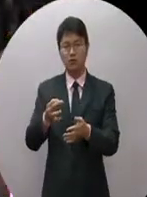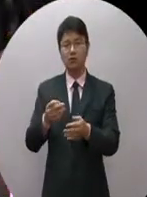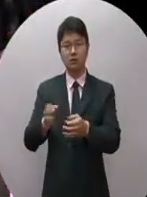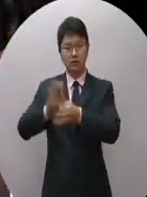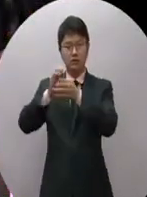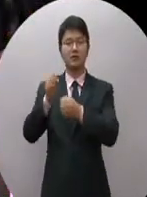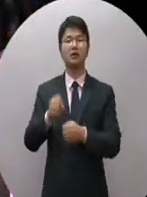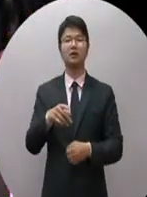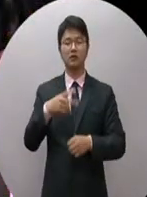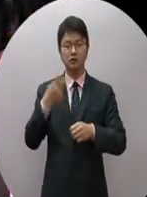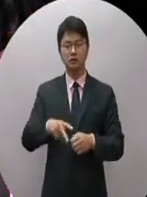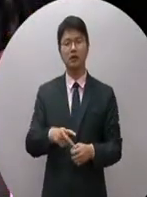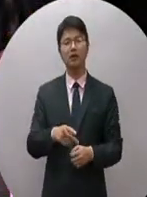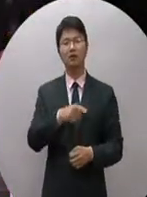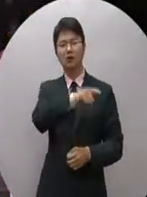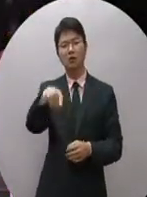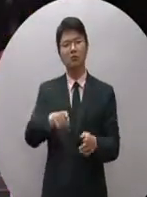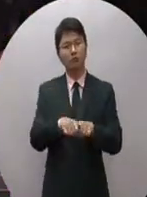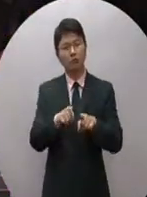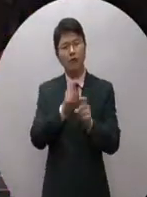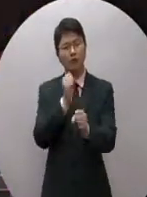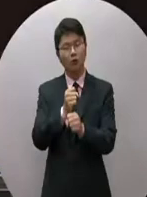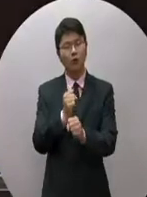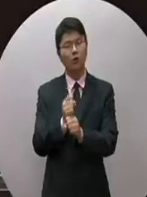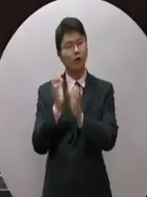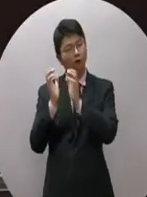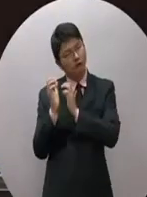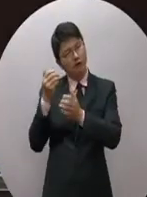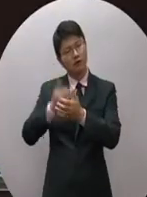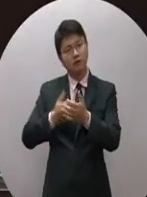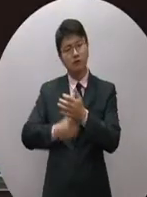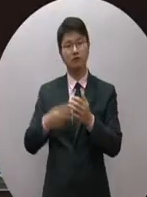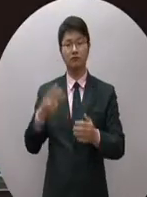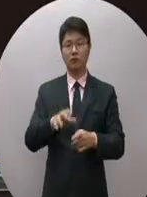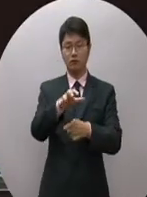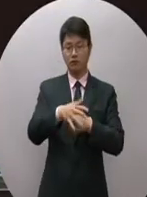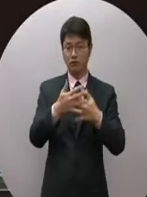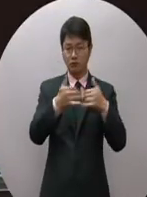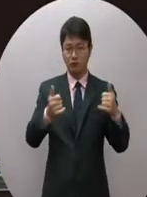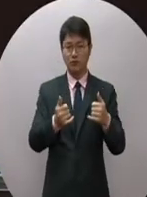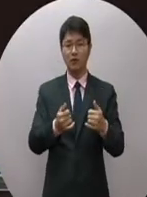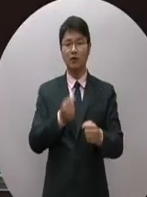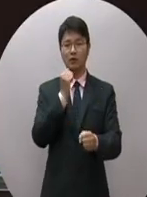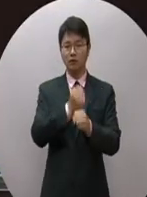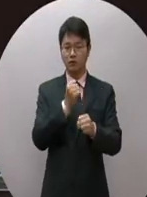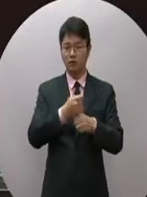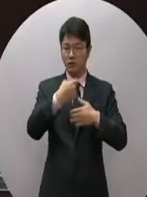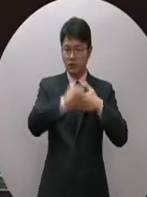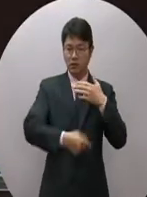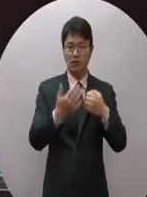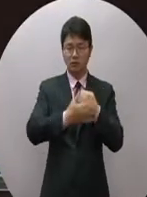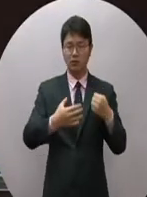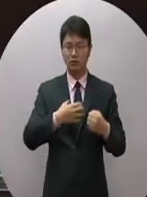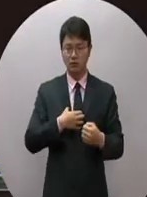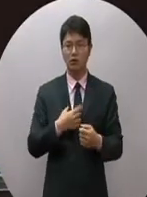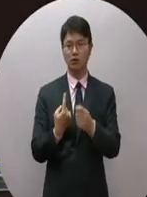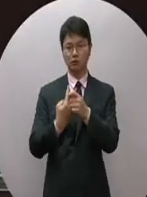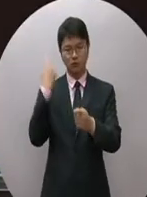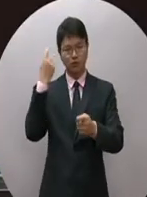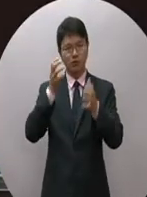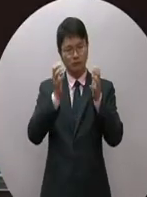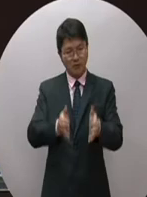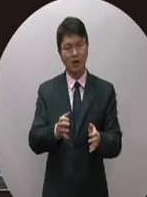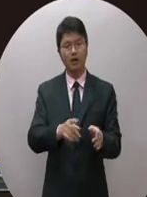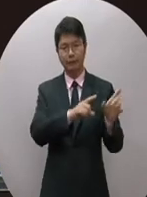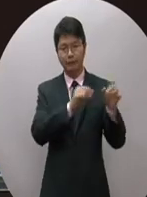轻受薪阶级的负担。农民植栽保险已经在去年试办上路，让农